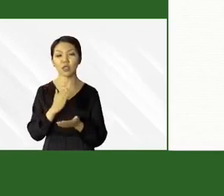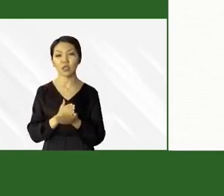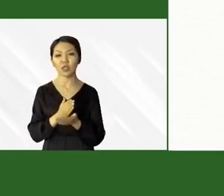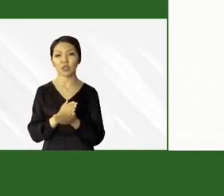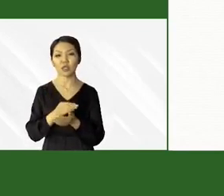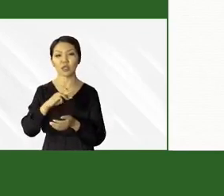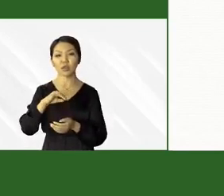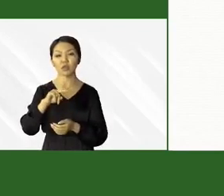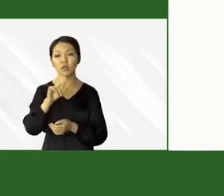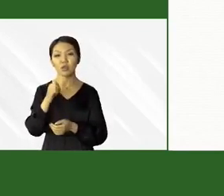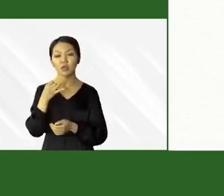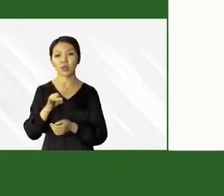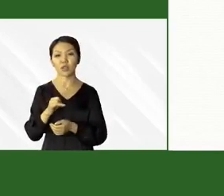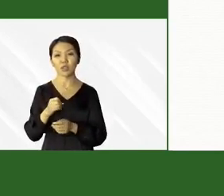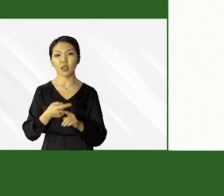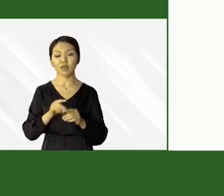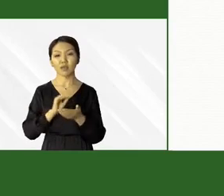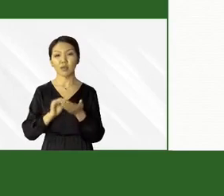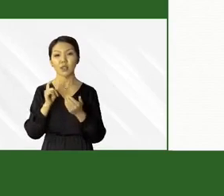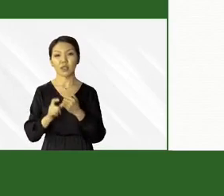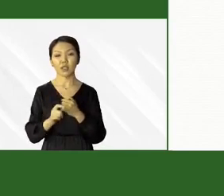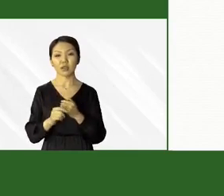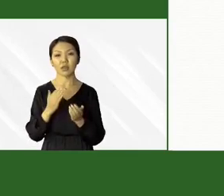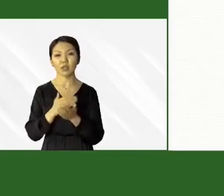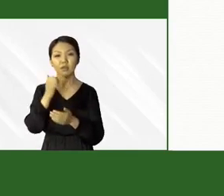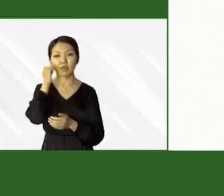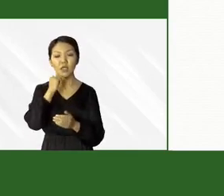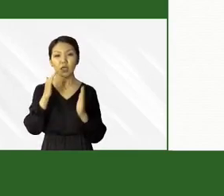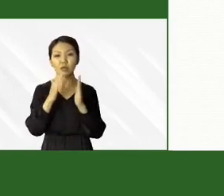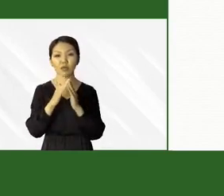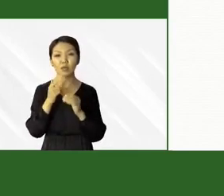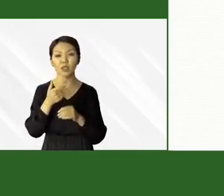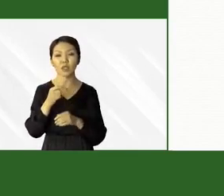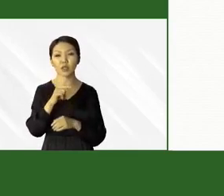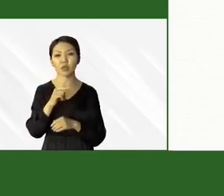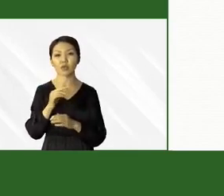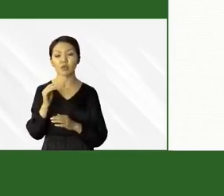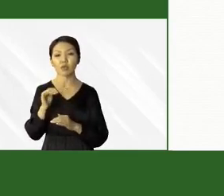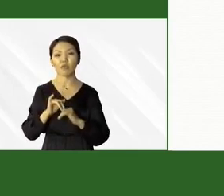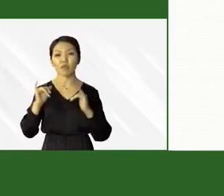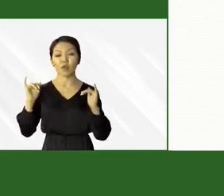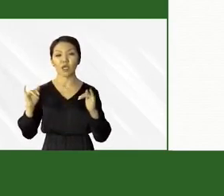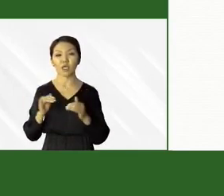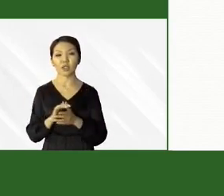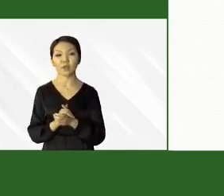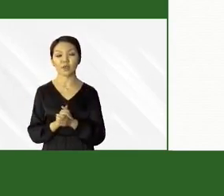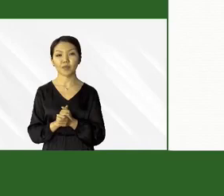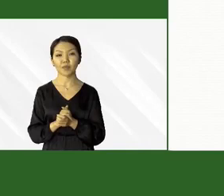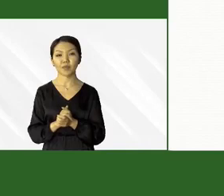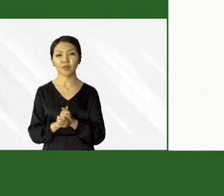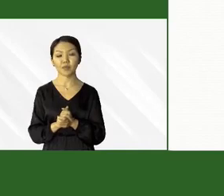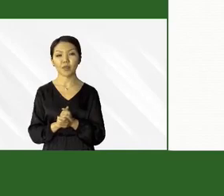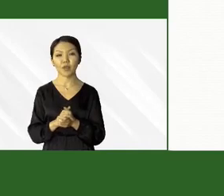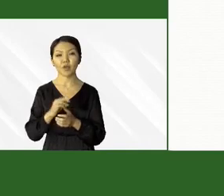писателя Кыргызстана. Он расположен в старом доме, где прошли его детство и юность. В музее выставлены